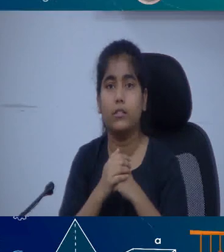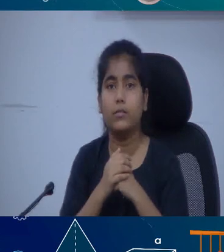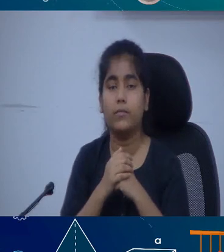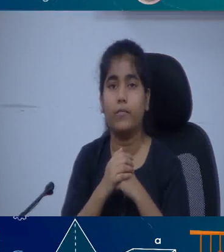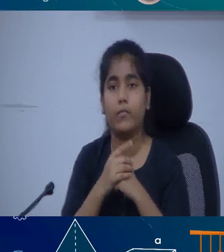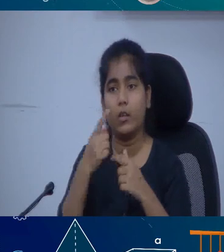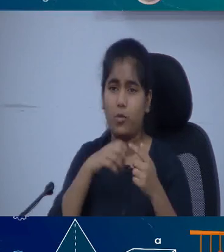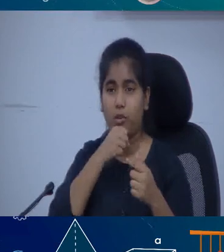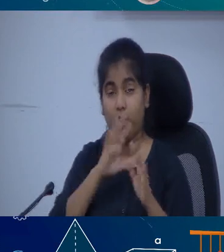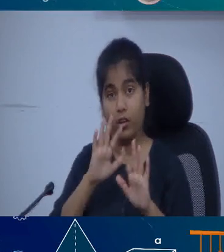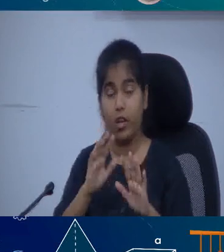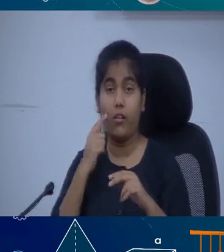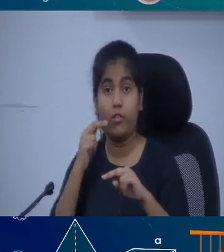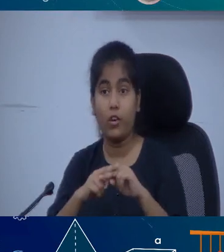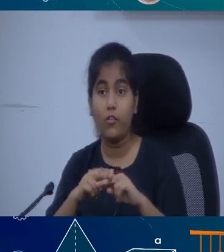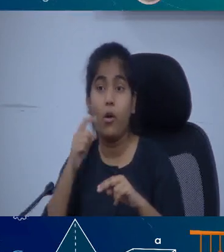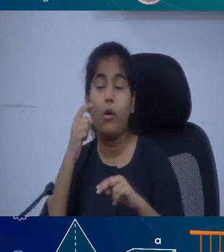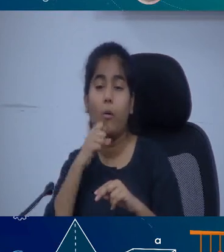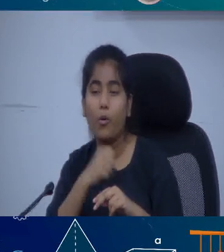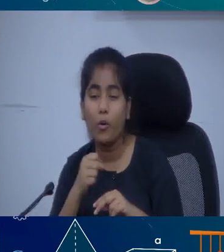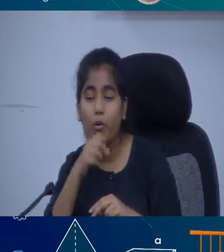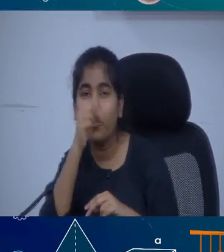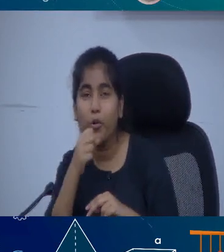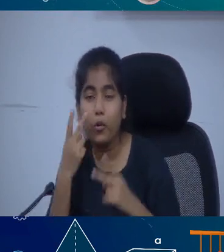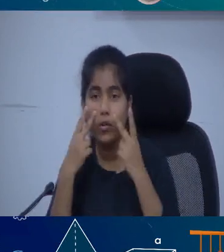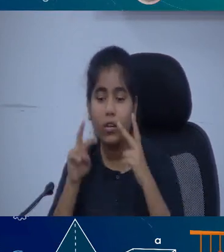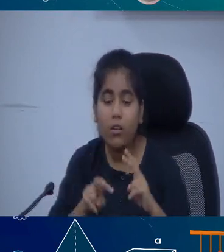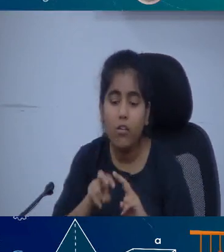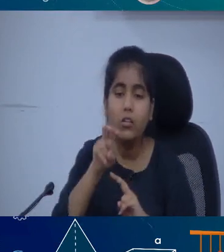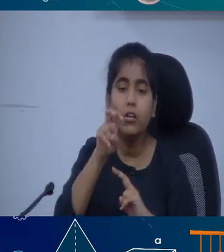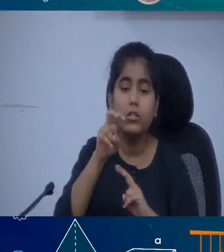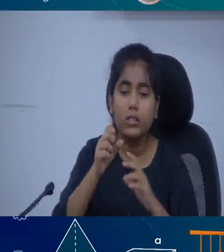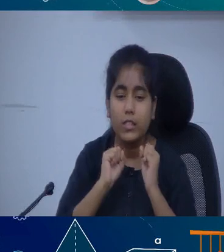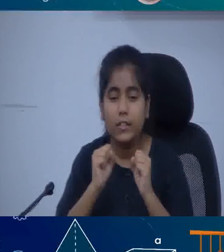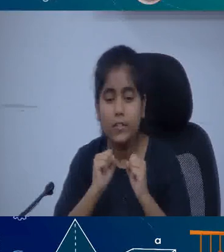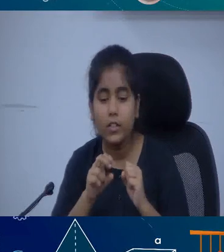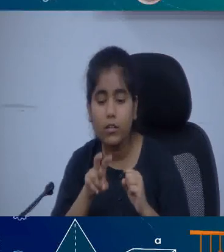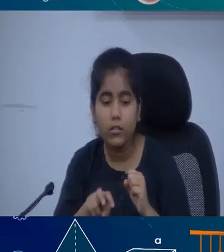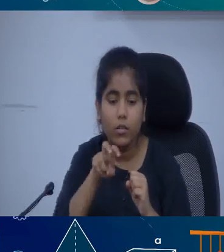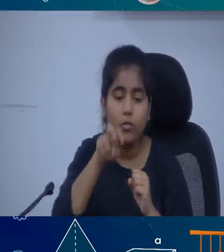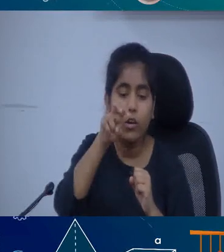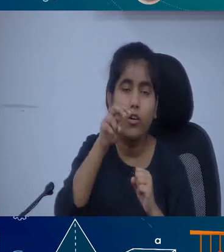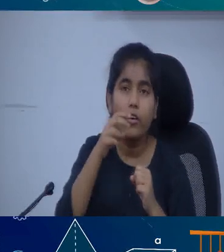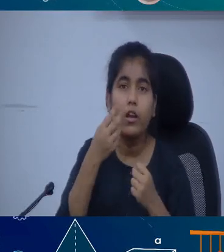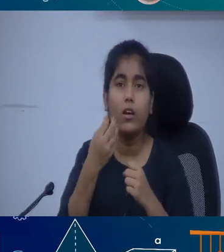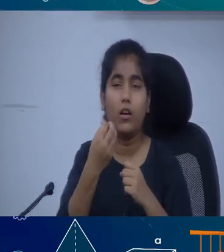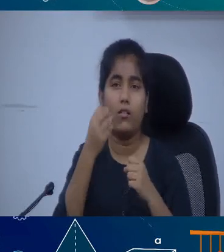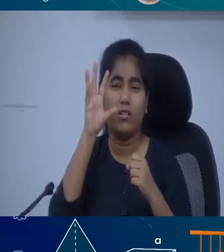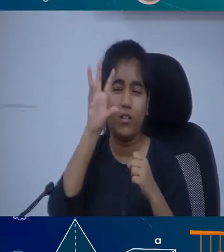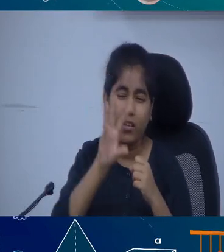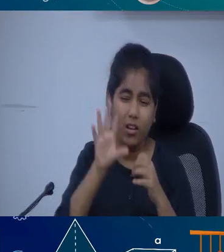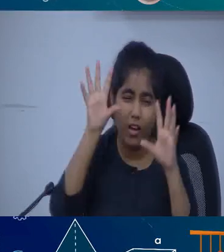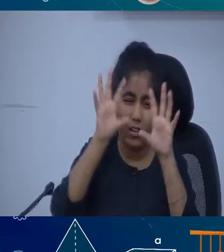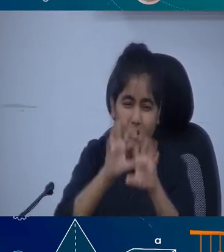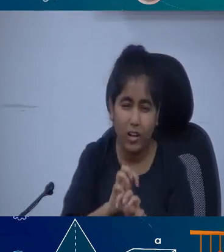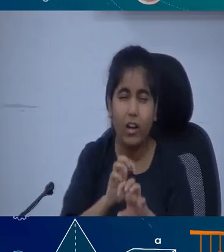है उनको दिख जाए कि ये एज है स्टेयरकेस का. अभी तो आप यंग बच्चे हैं आप, लेकिन आप देखेंगे अपने दादा दादी को स्ट्रगल करते